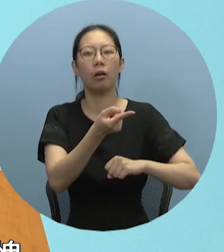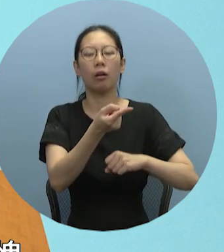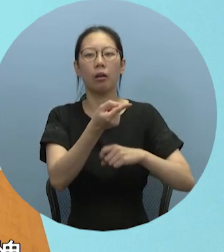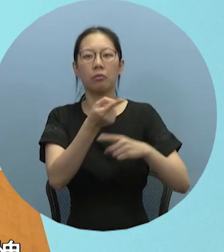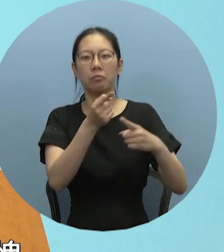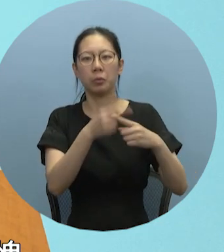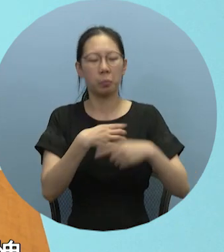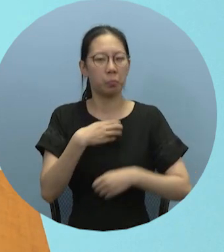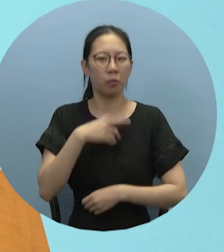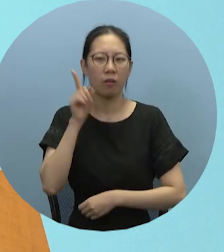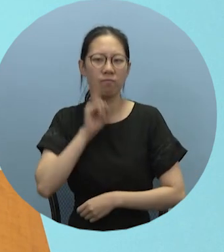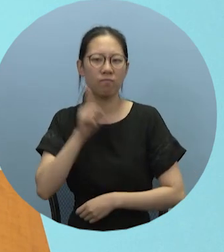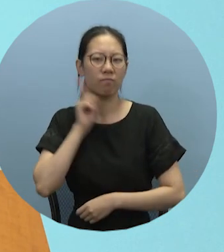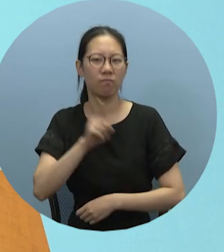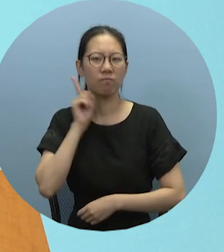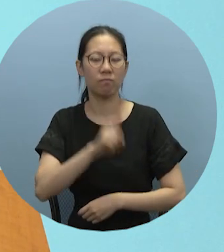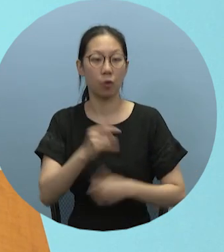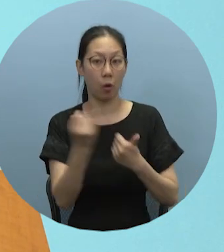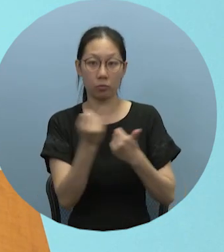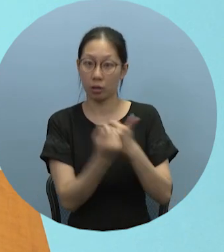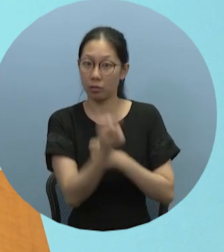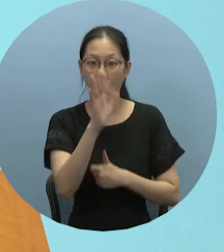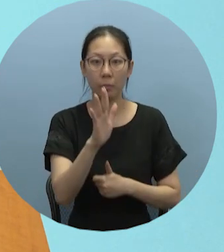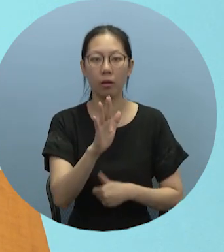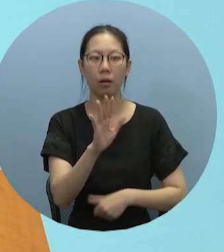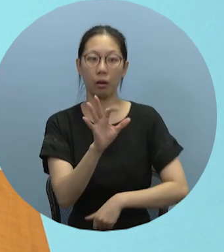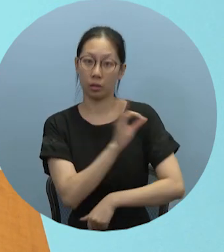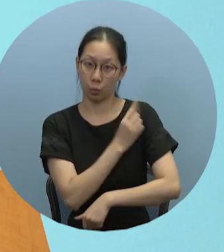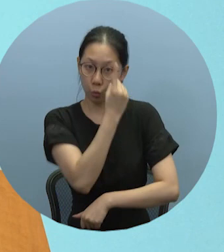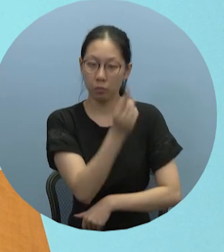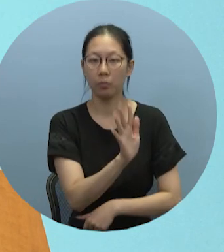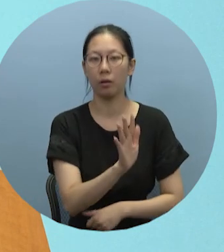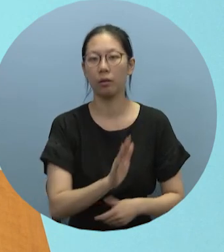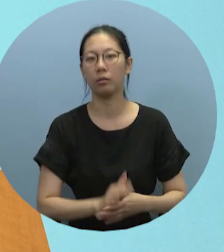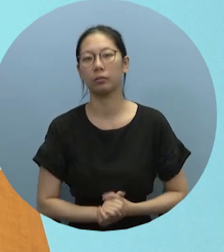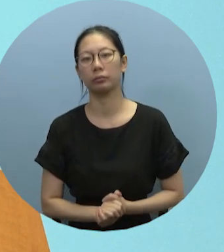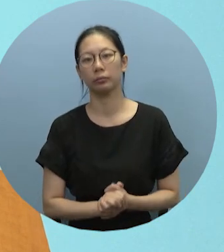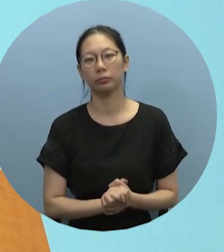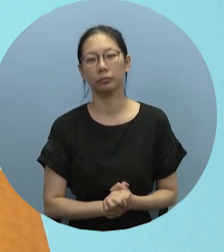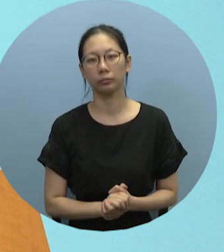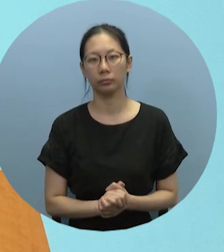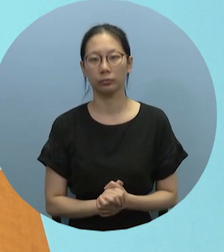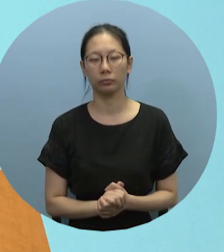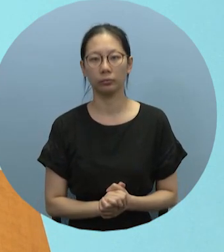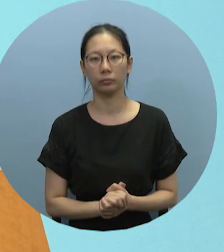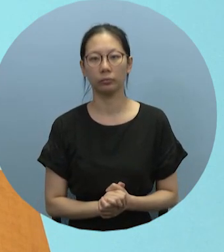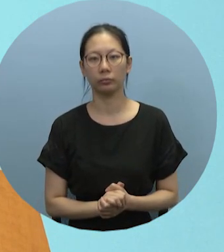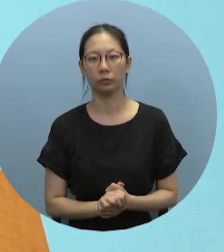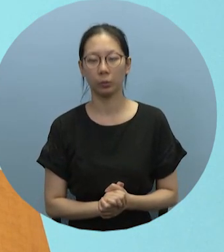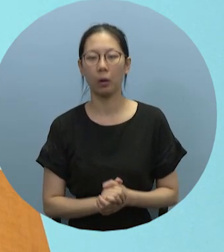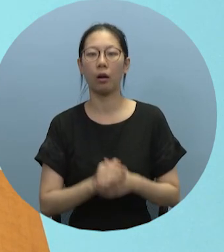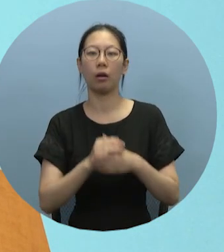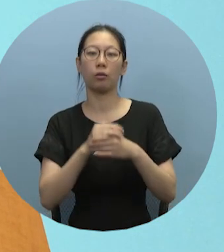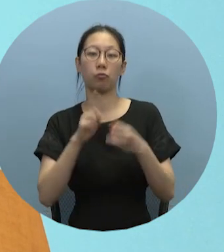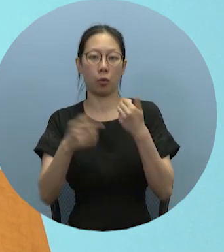愧，因為不是一個學生，甚至不是一個會。儘管你說他們出